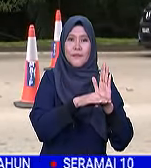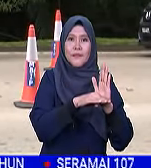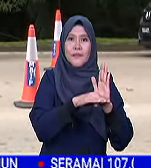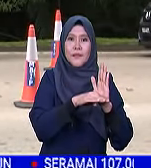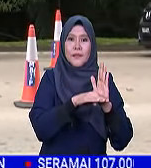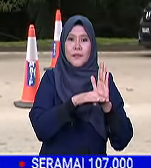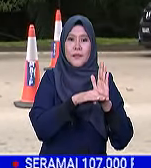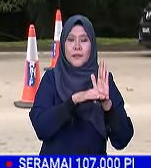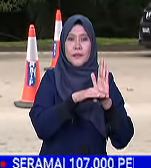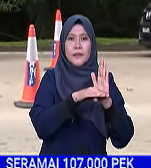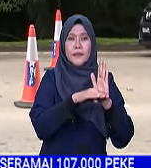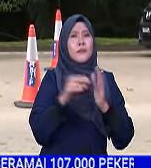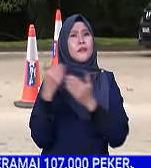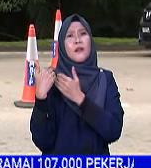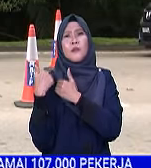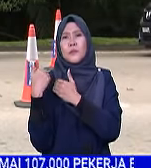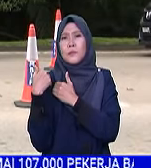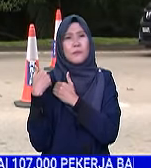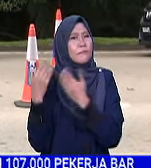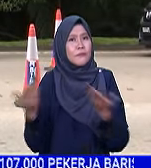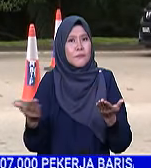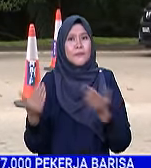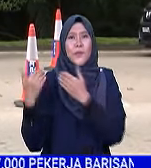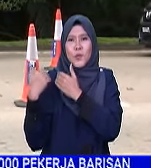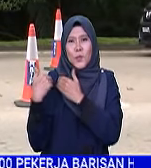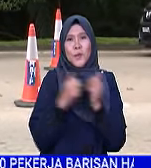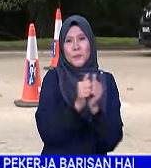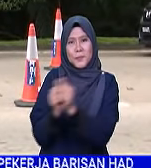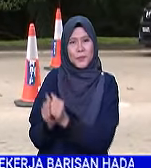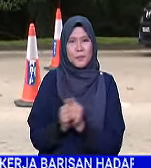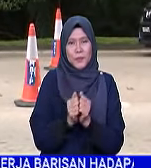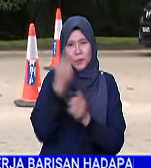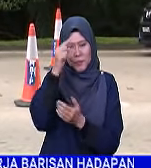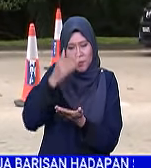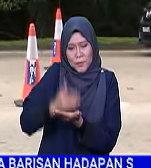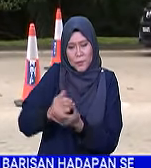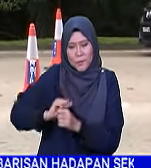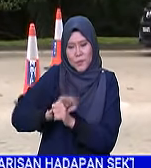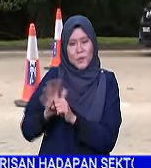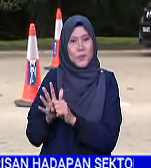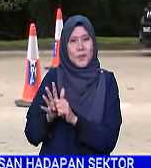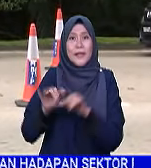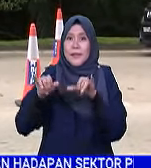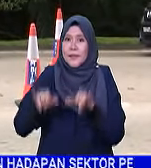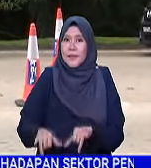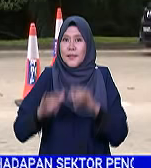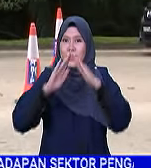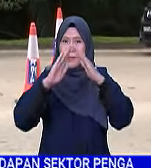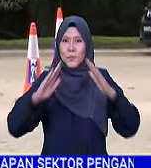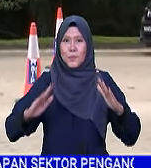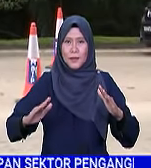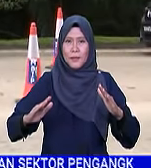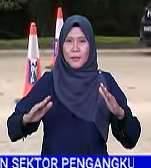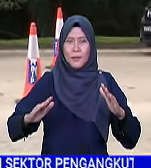ditetapkan. Tanggungjawab ini adalah tanggungjawab kita bersama untuk memerangi COVID-19 ni. Stay kat rumah, stay at